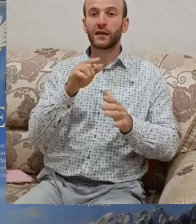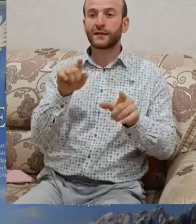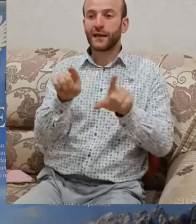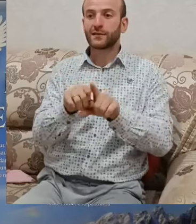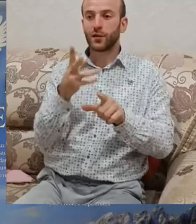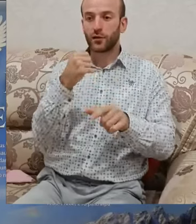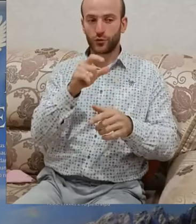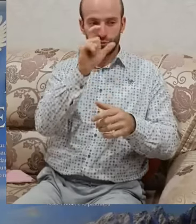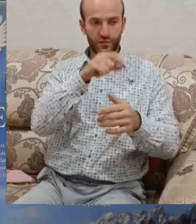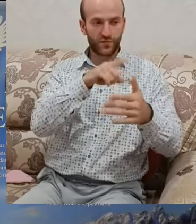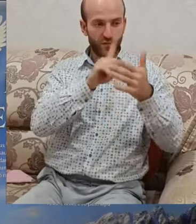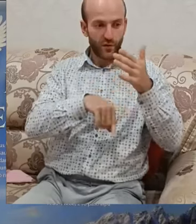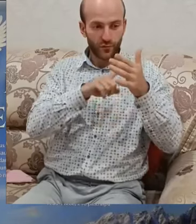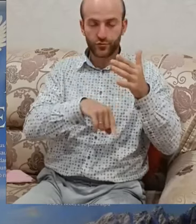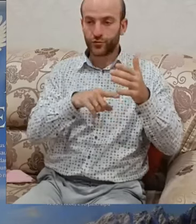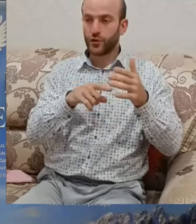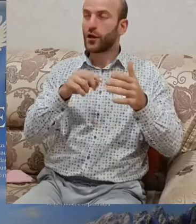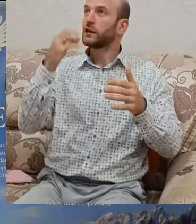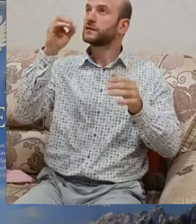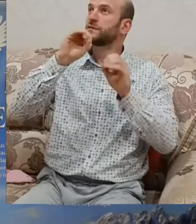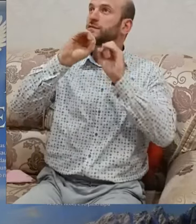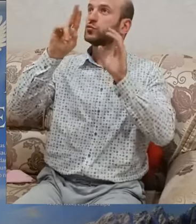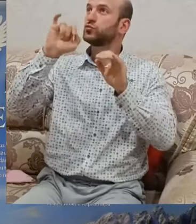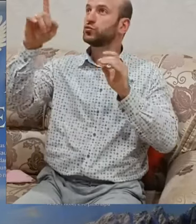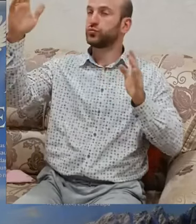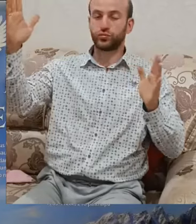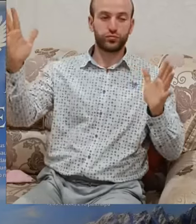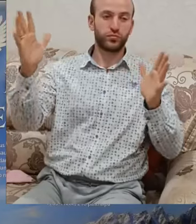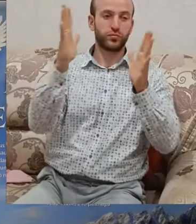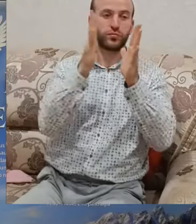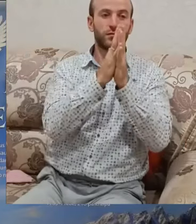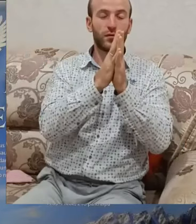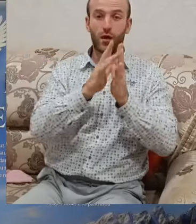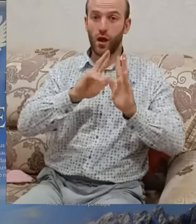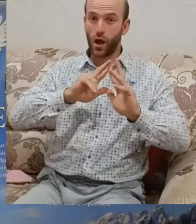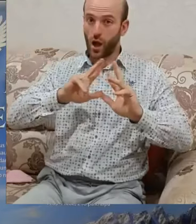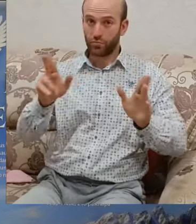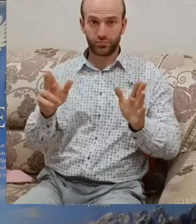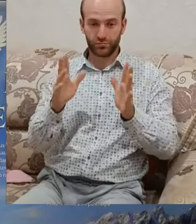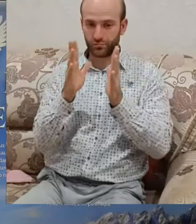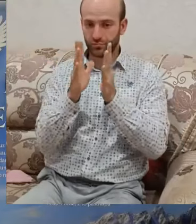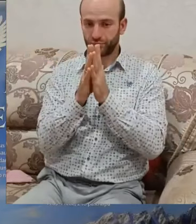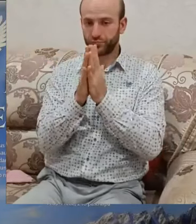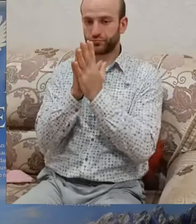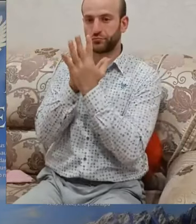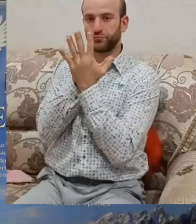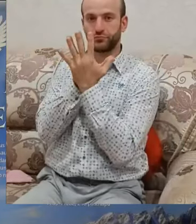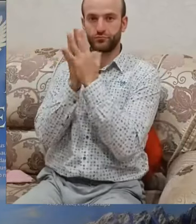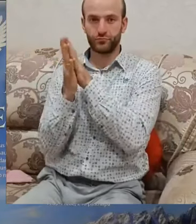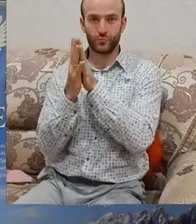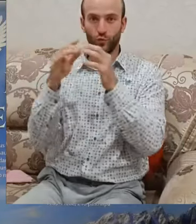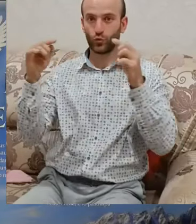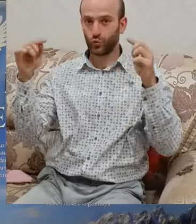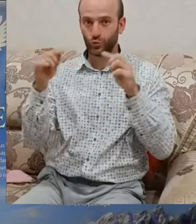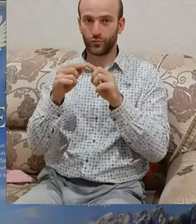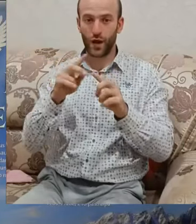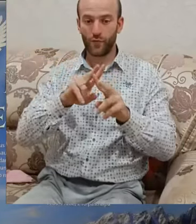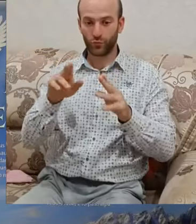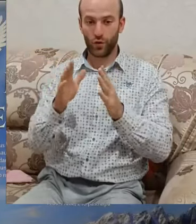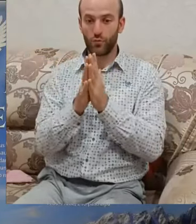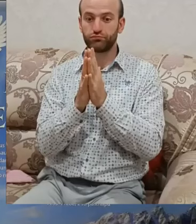Dievo žodis. А Божий Дух это Божье слово. Mano žodžiai yra dvasia. В слове моём это дух. Pradžioje buvo žodis ir žodis buvo